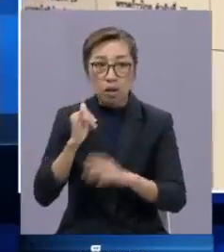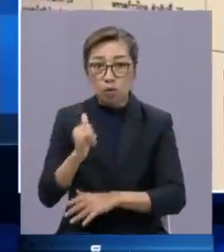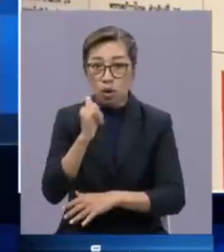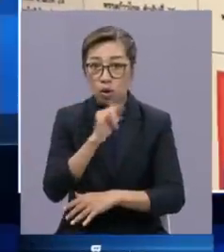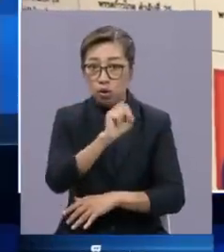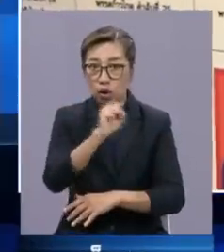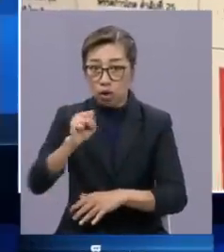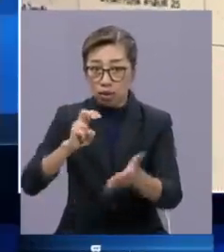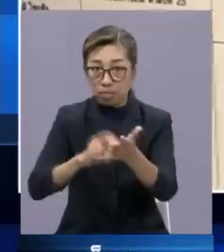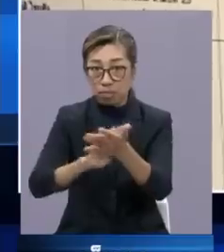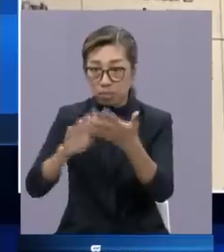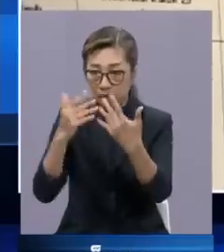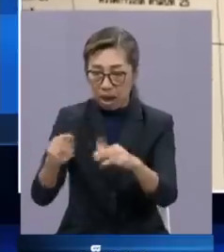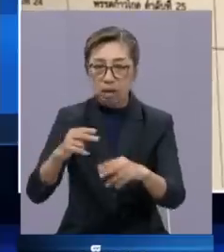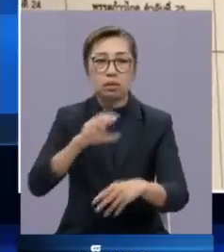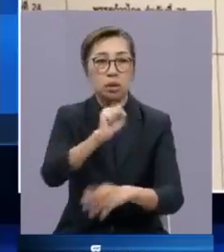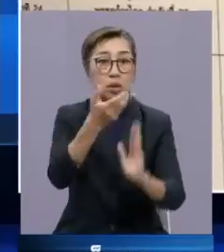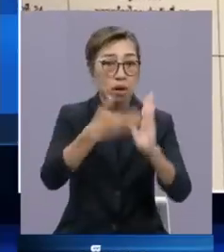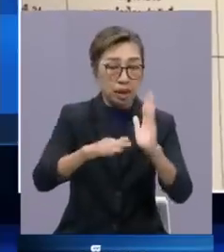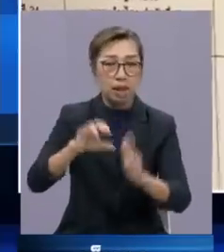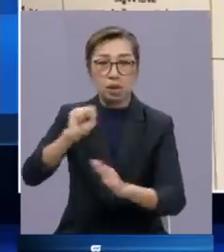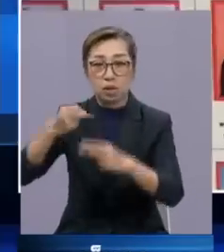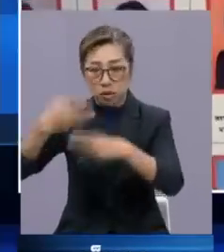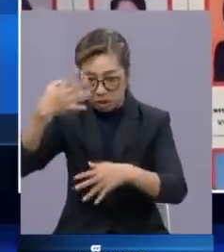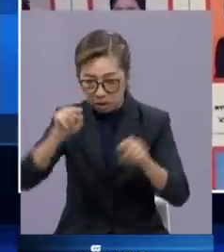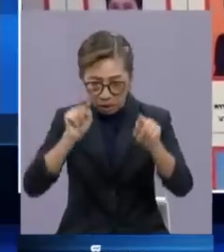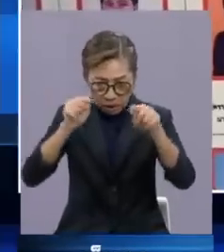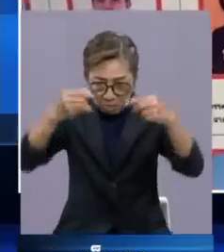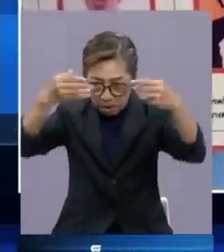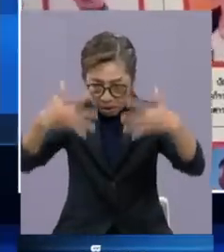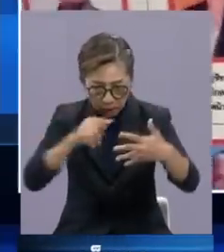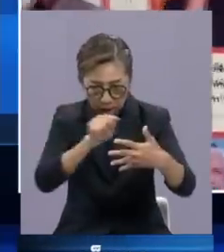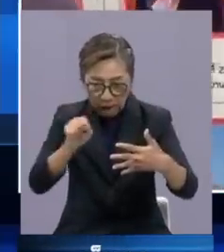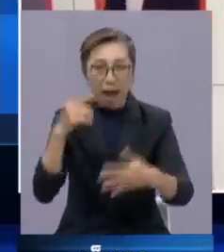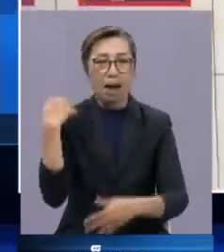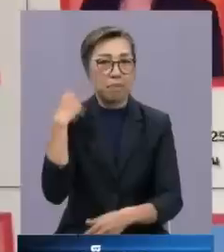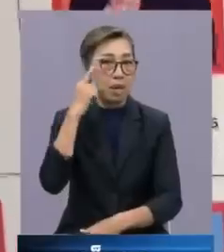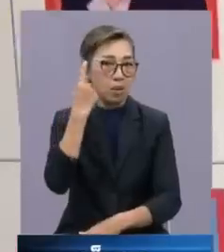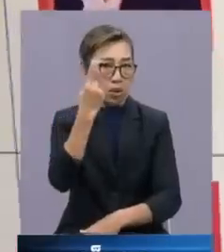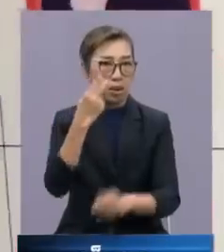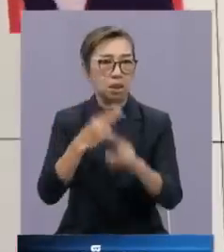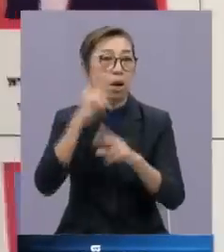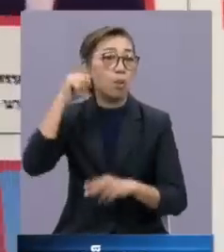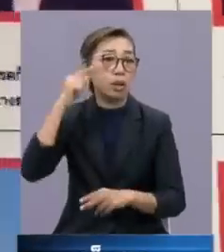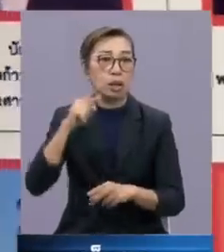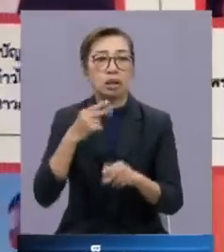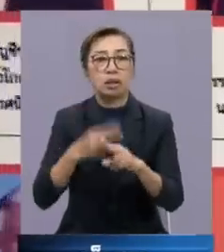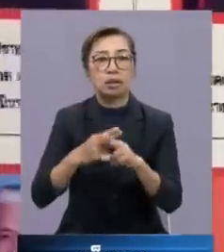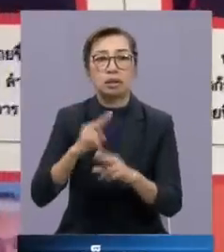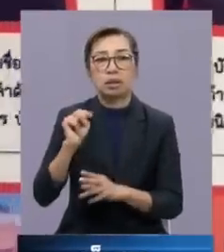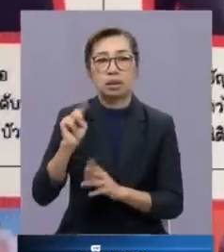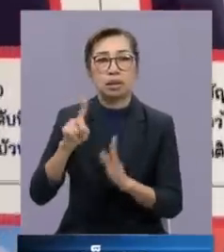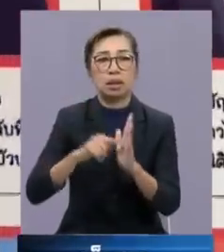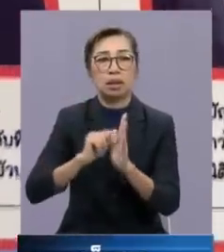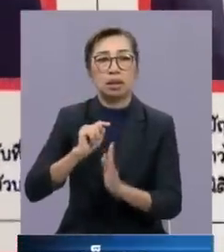แล้วเนี่ยแต่ละคนทั้งบัญชีรายชื่อแล้วก็แบ่งเขตมีท่านหนึ่งก็คือนางสาวณัฐพัฒน์ ณฐีพัฒน์นะฮะขออ